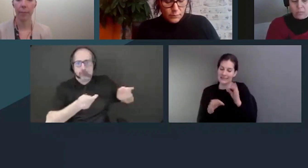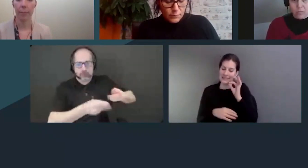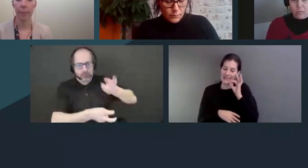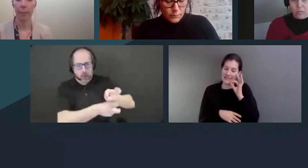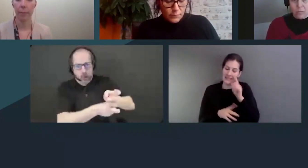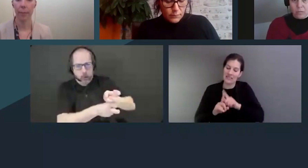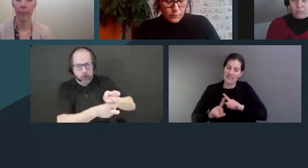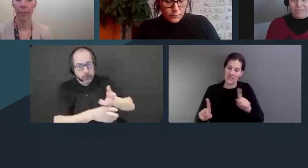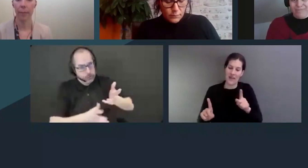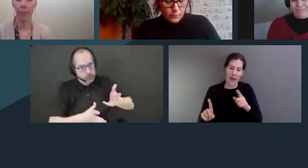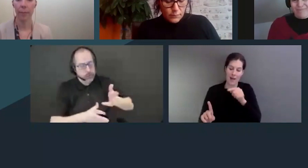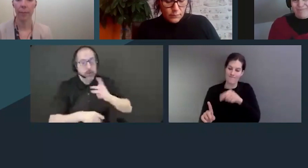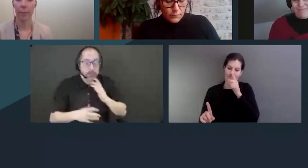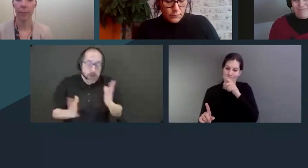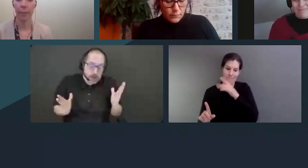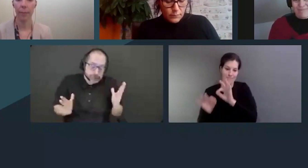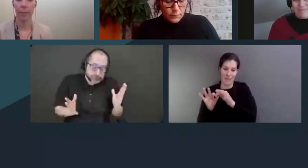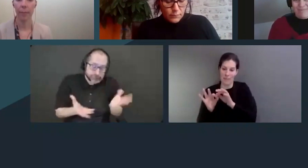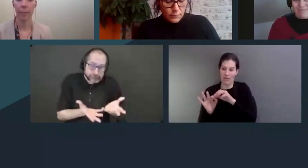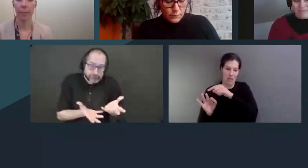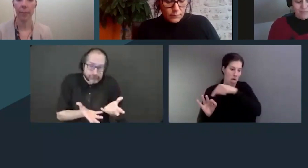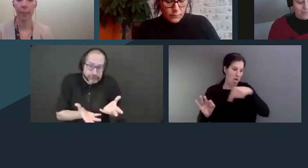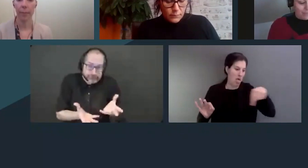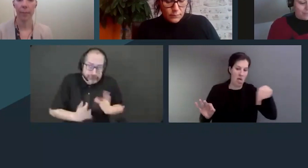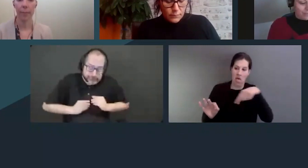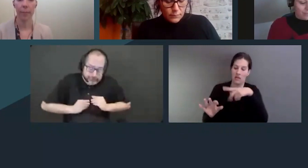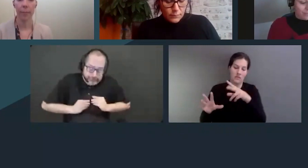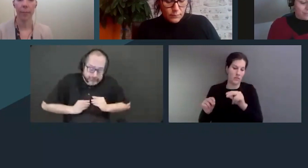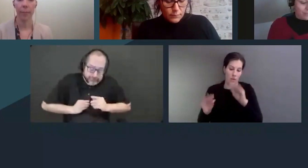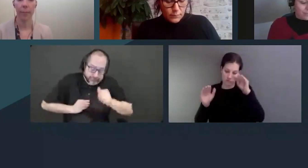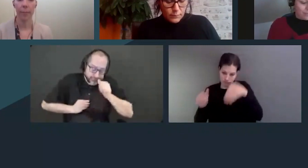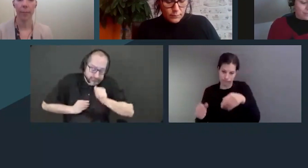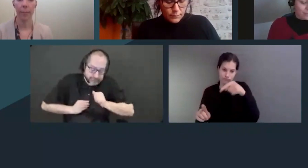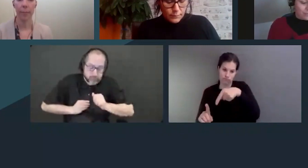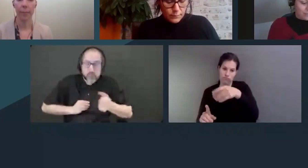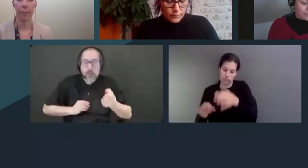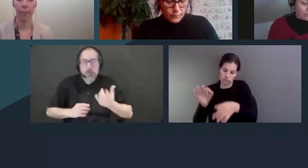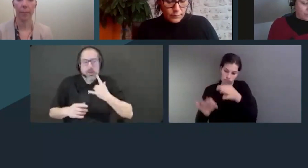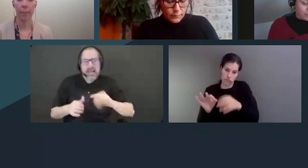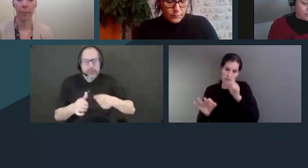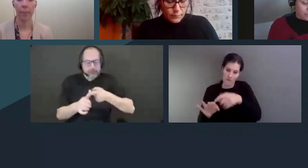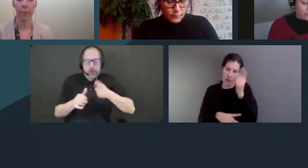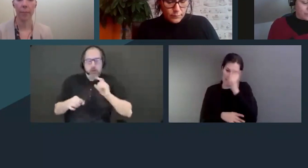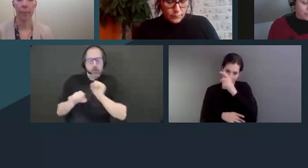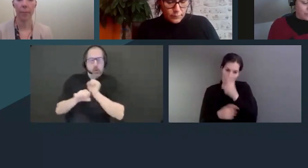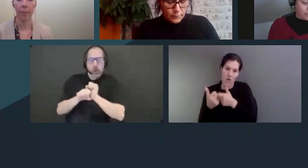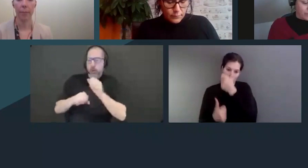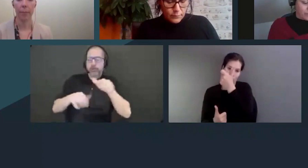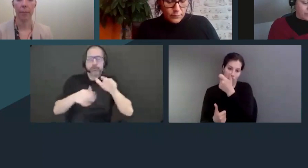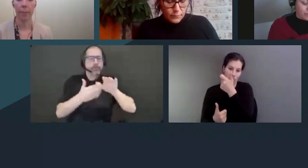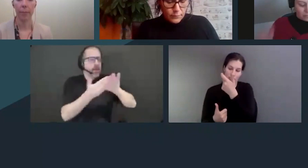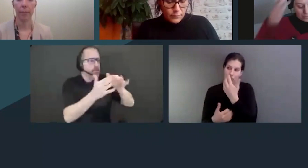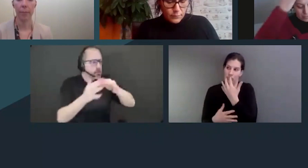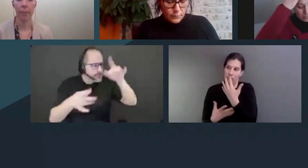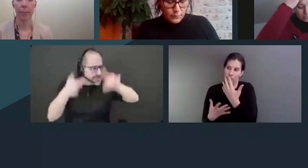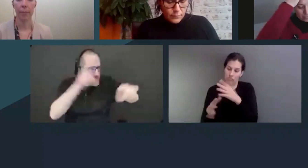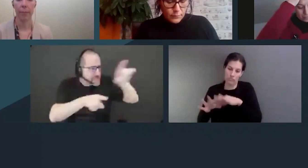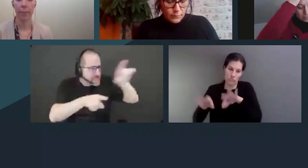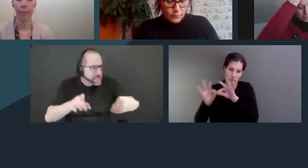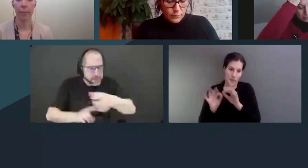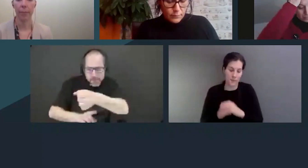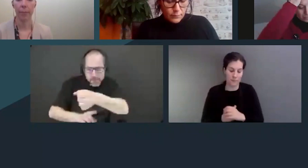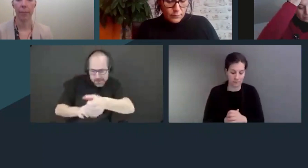le médical. Mais voilà, c'est ce que nous avons. Nous avons œuvré avec la communauté pour la